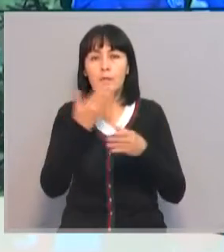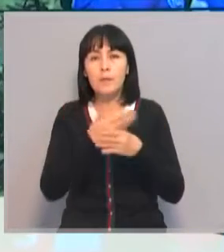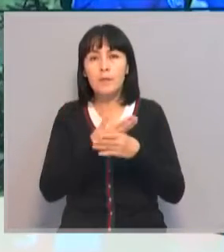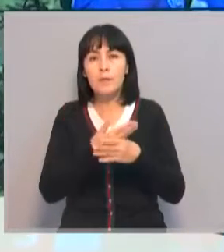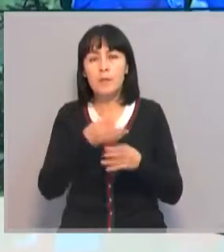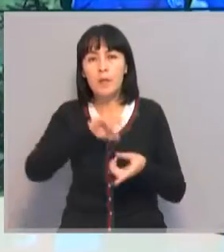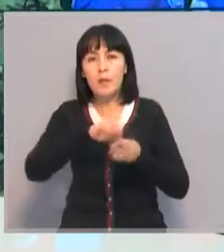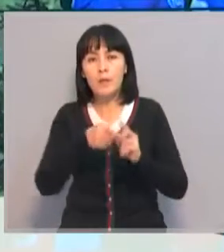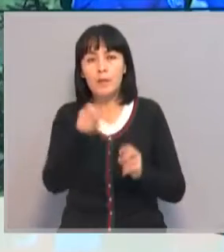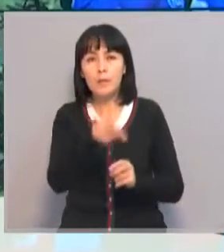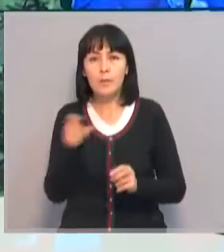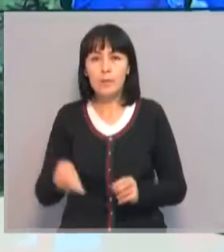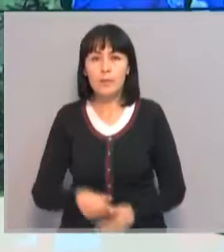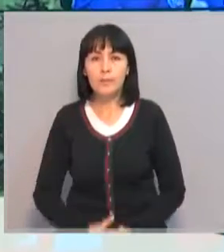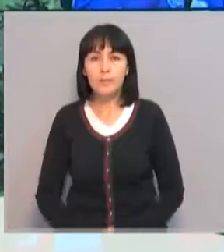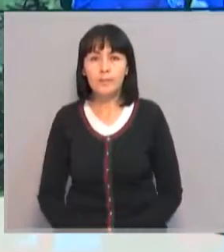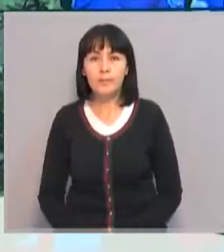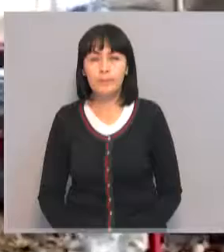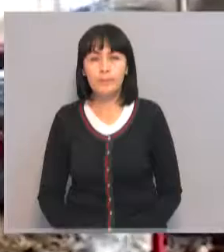и эвакуации людей.